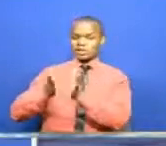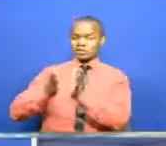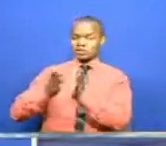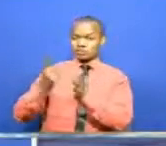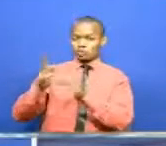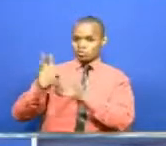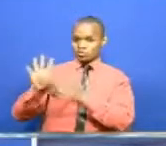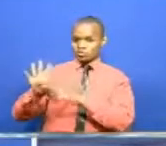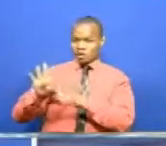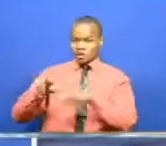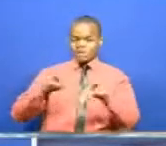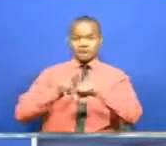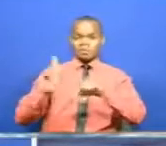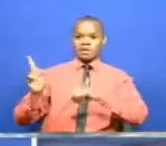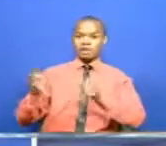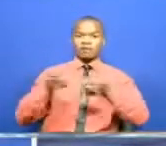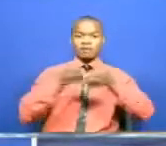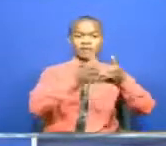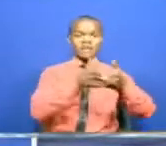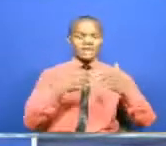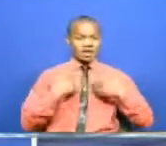Nairobi ingali inaongoza kwa visa